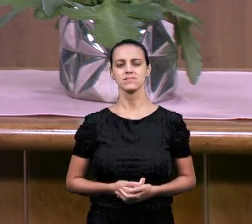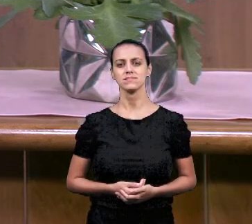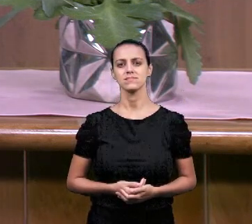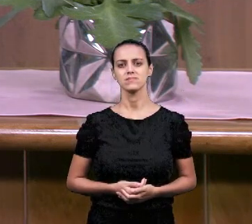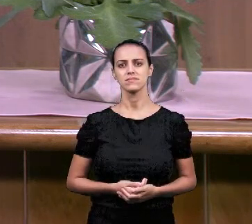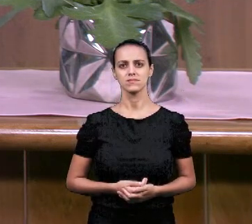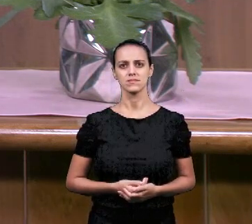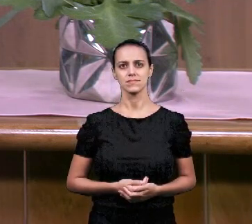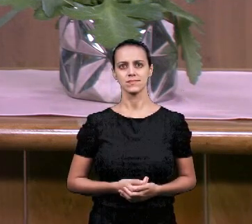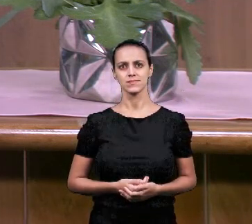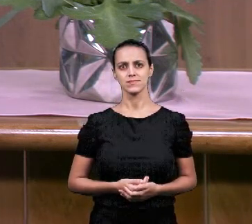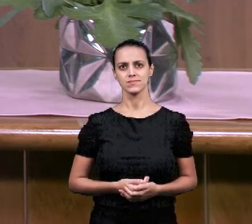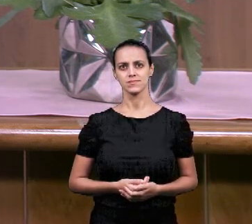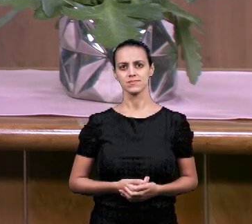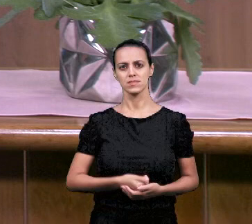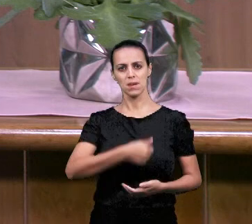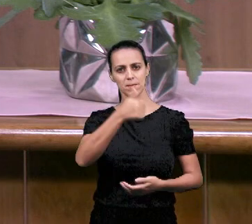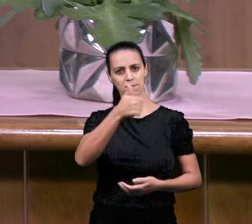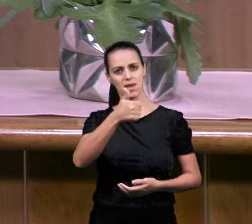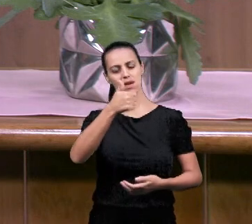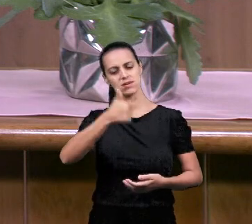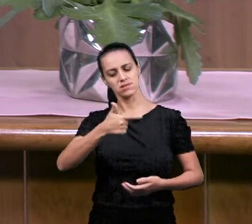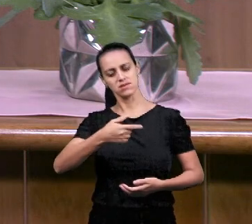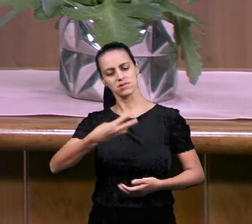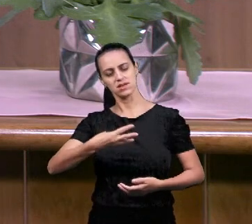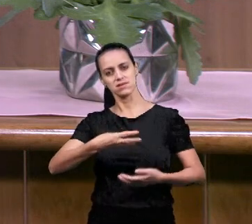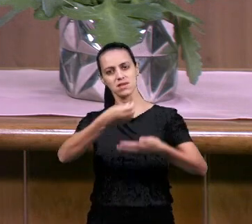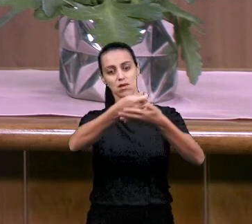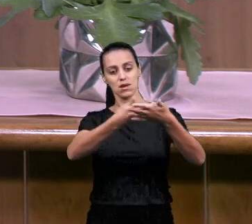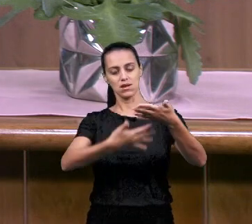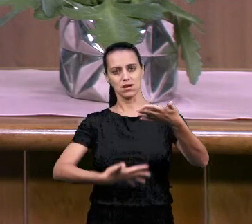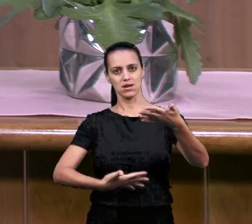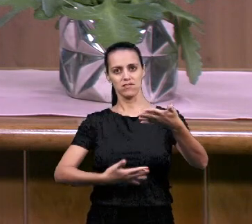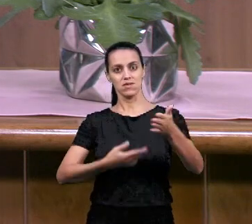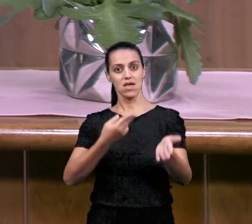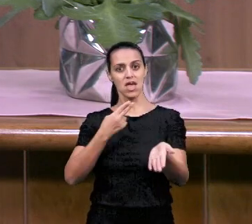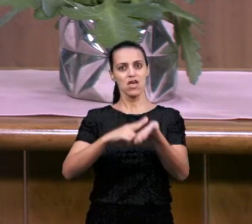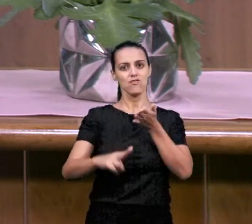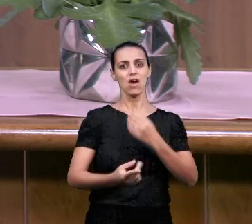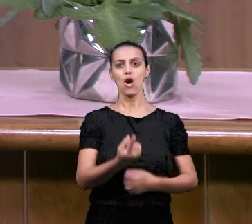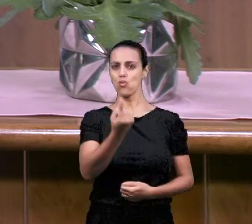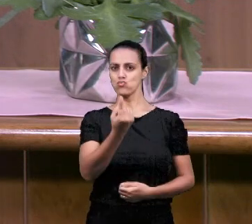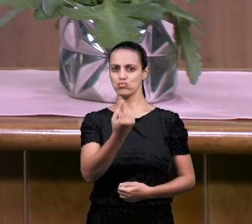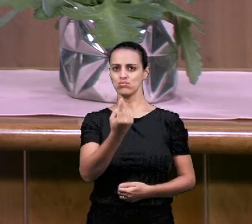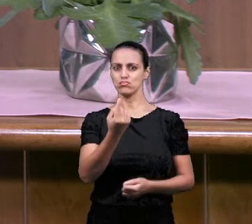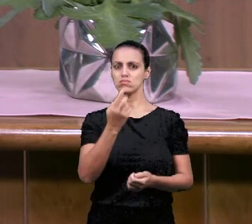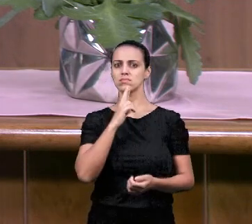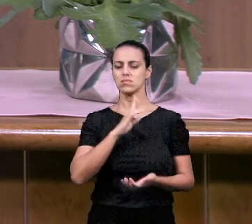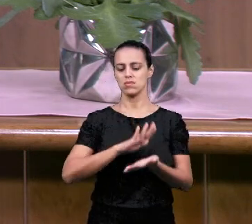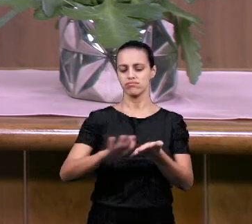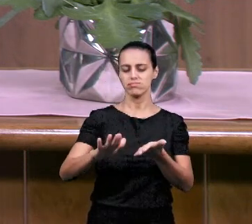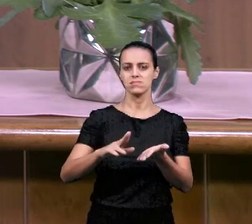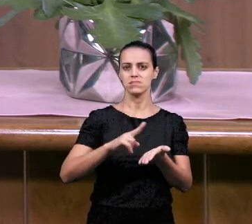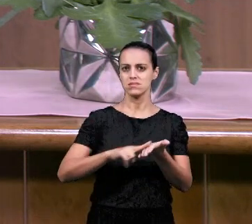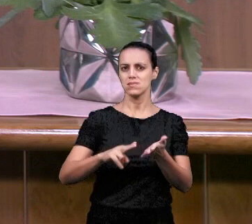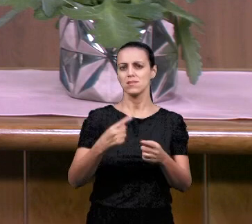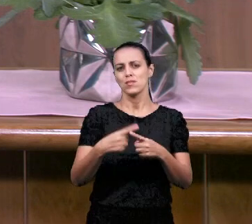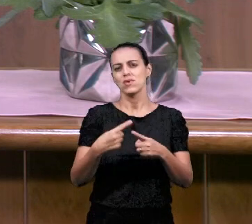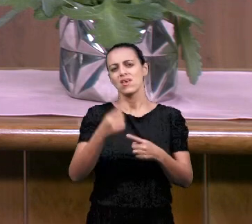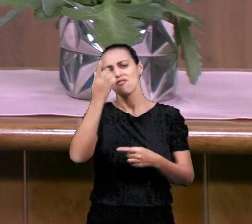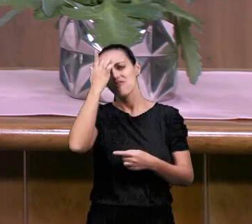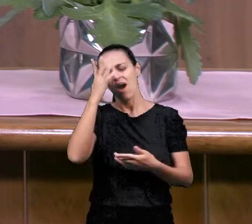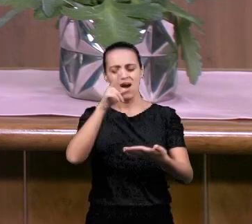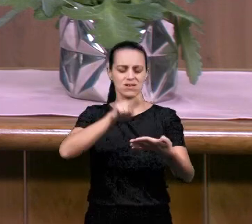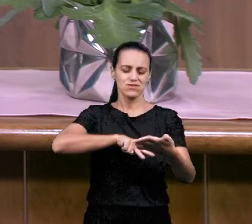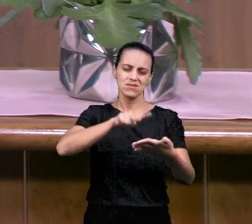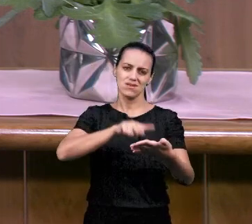Donc, il va mettre la première réponse, la deuxième réponse, troisième, et ainsi de suite, dans un seul envoi, afin de faciliter